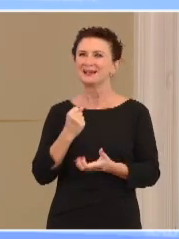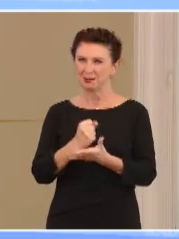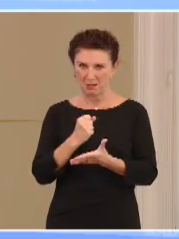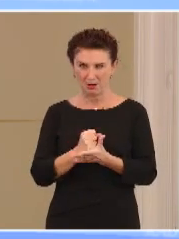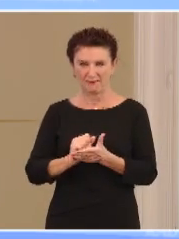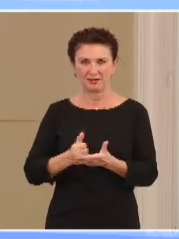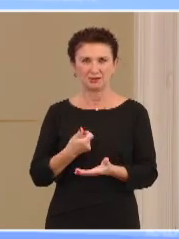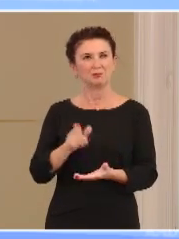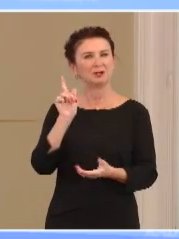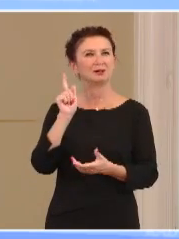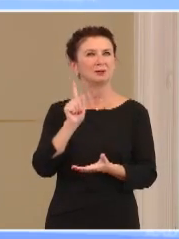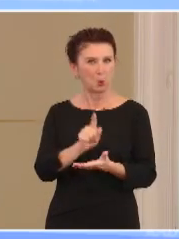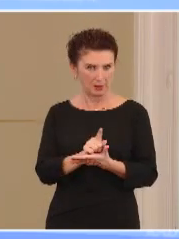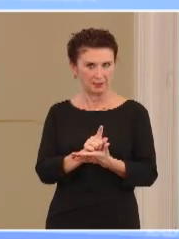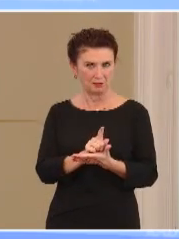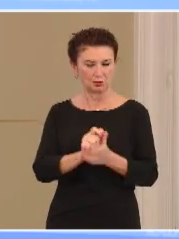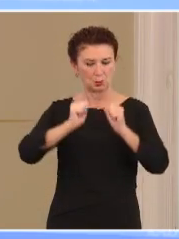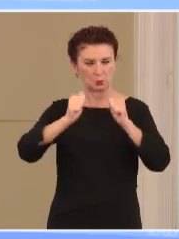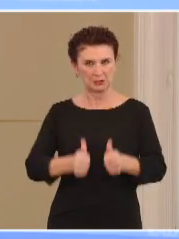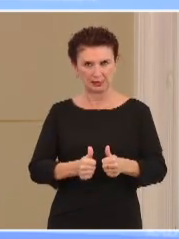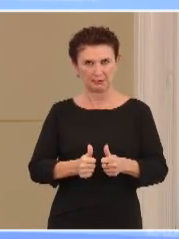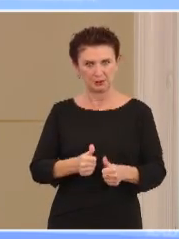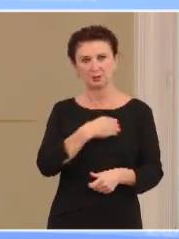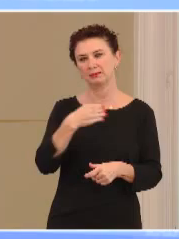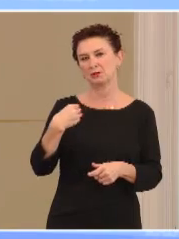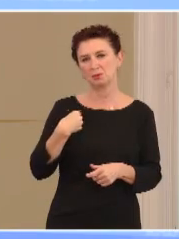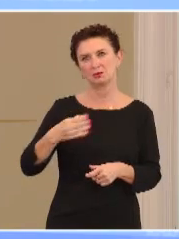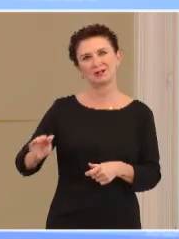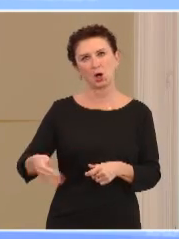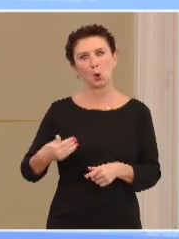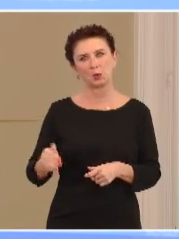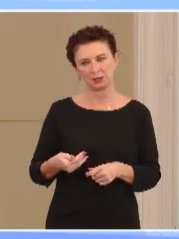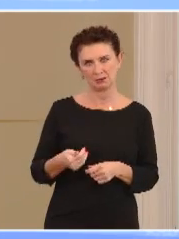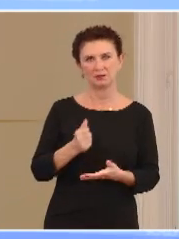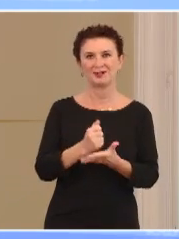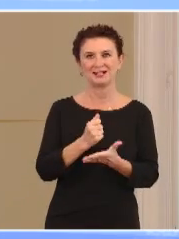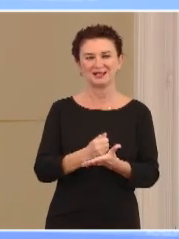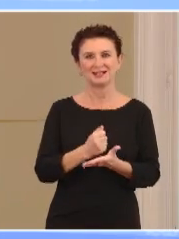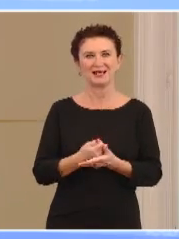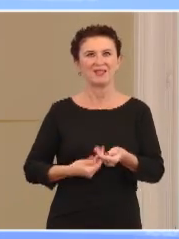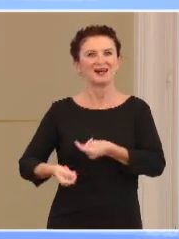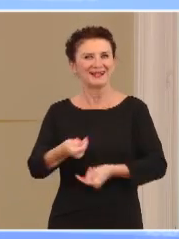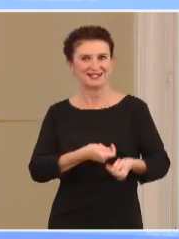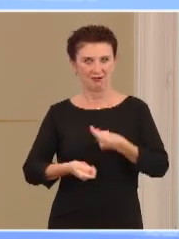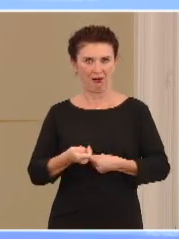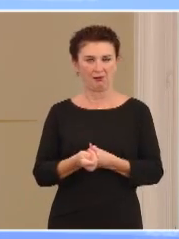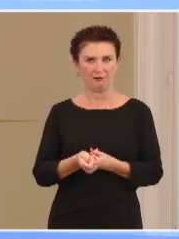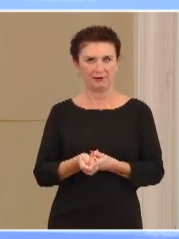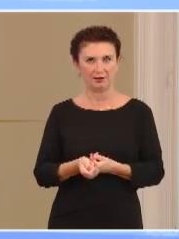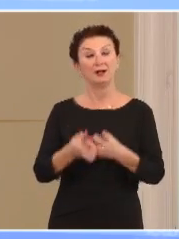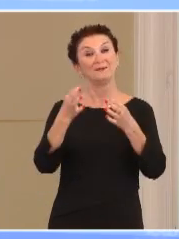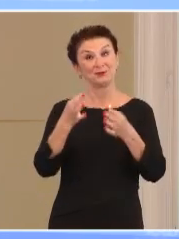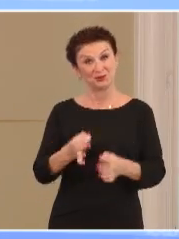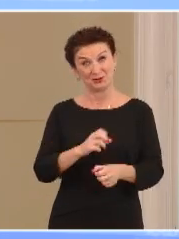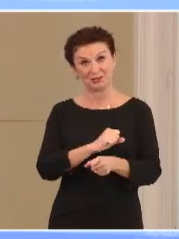górnictwa na zasadach rynkowych. Górnicy wiedzą, że dzisiaj mają 70 milionów ton węgla